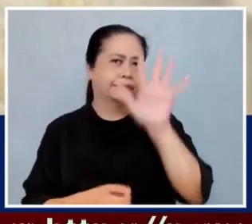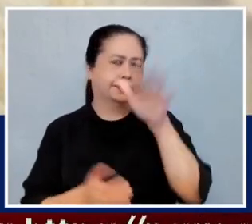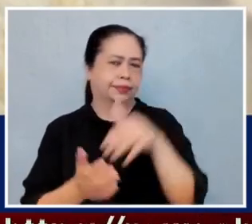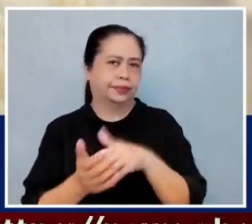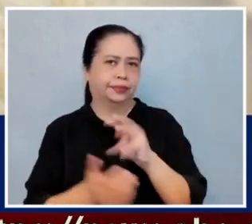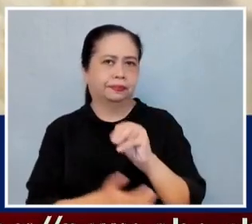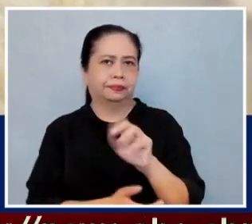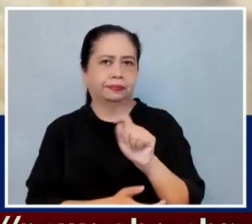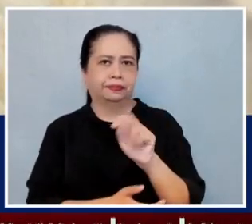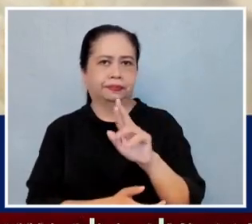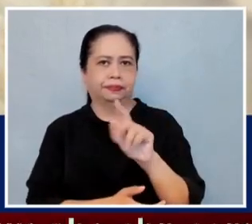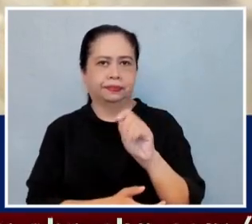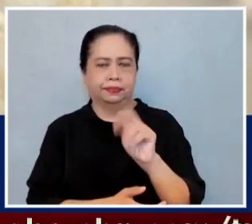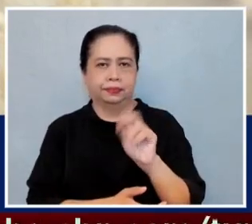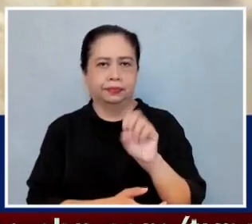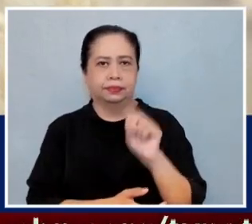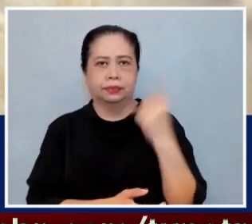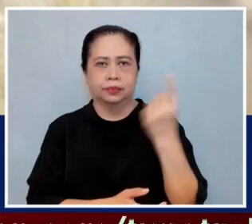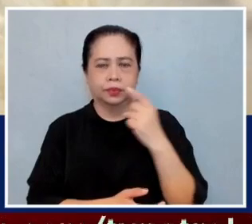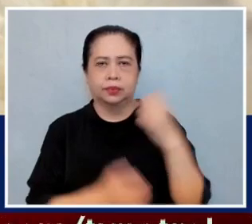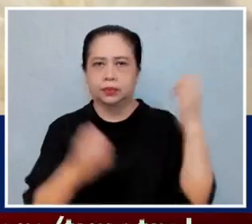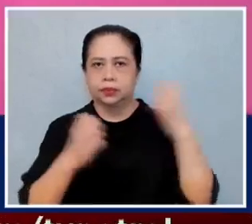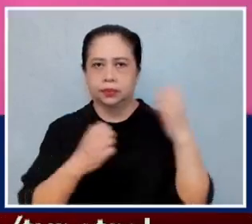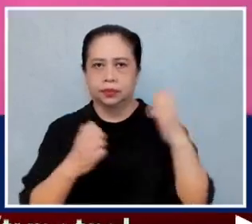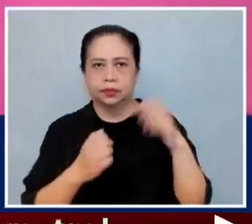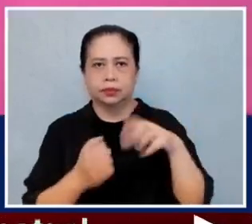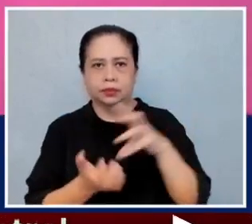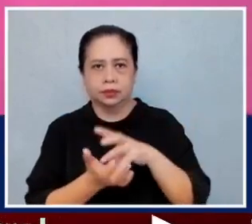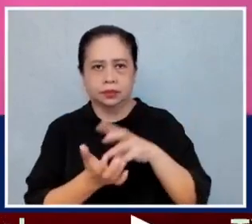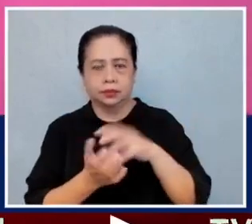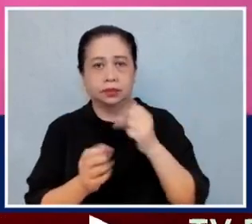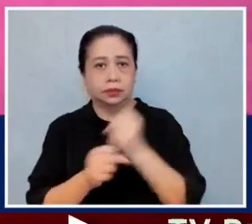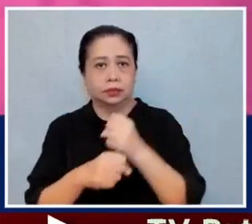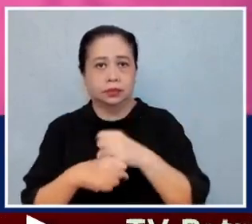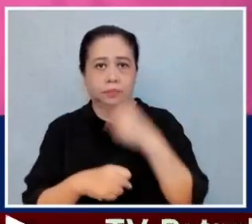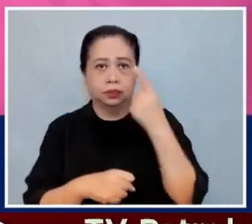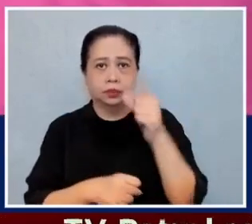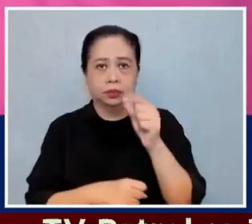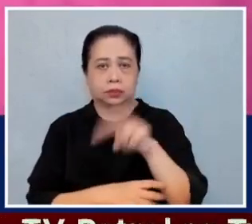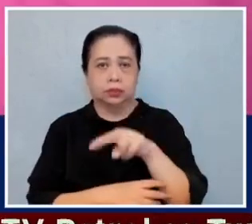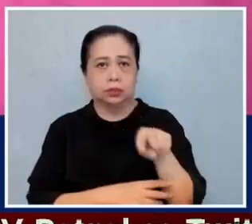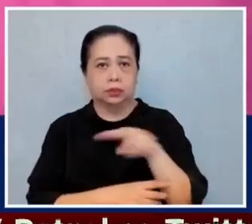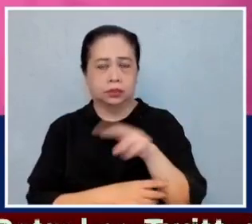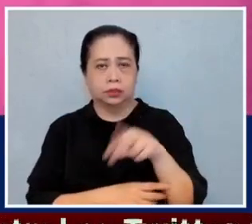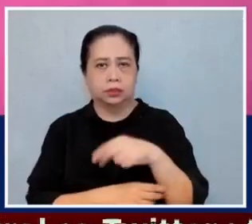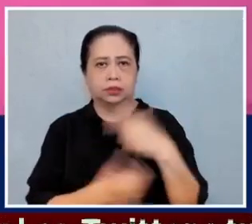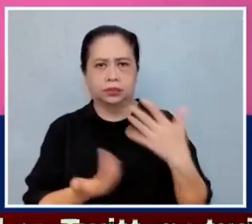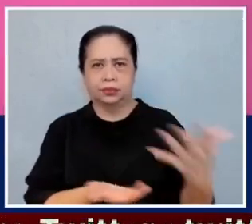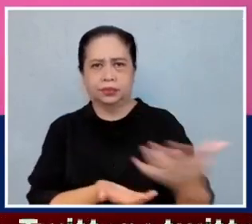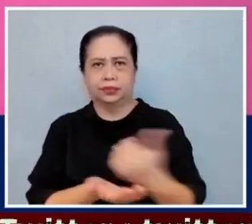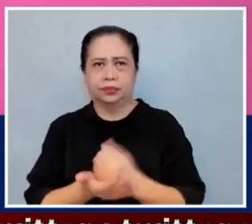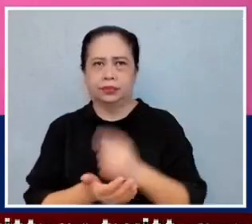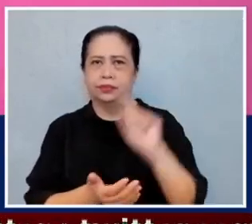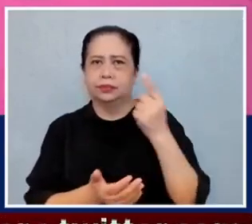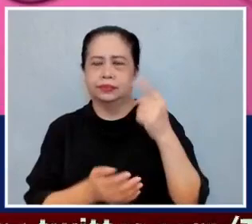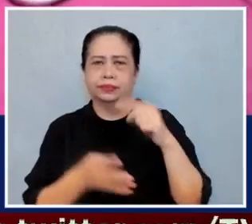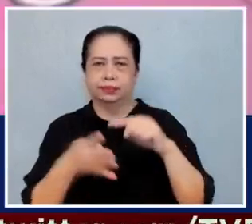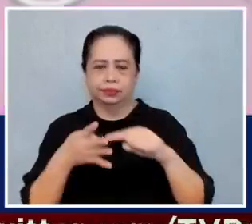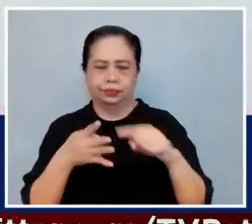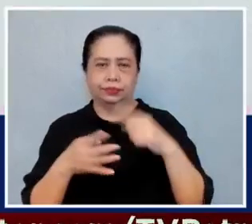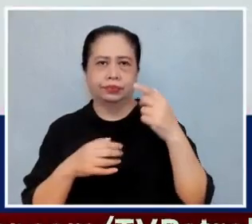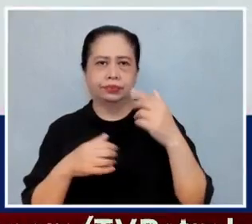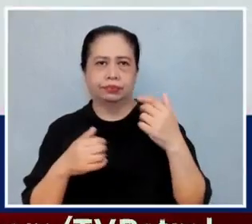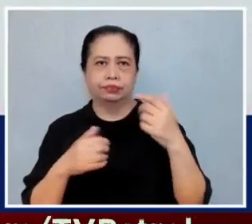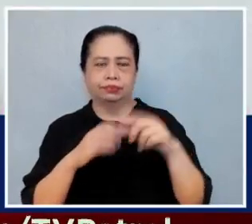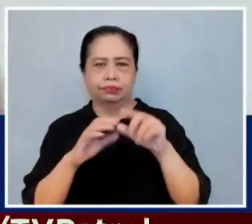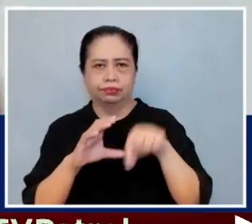metric tons lang kasi ng bawang ang inaasahang locally produced para sa 2022 na inanina noong unang kalahati ng taon. We